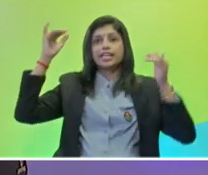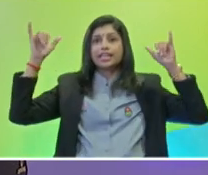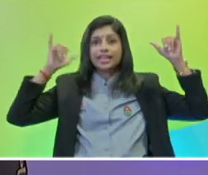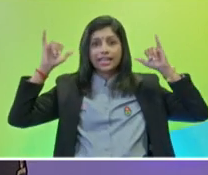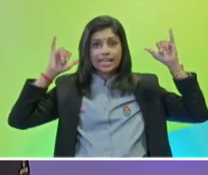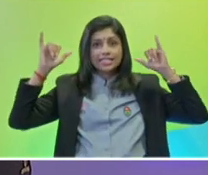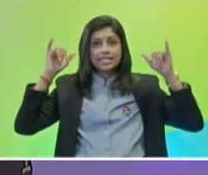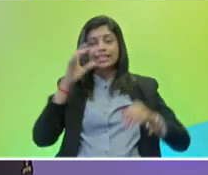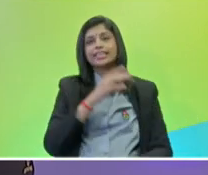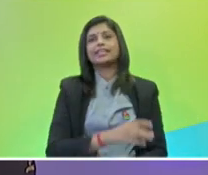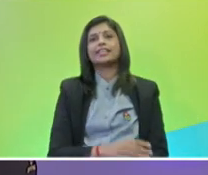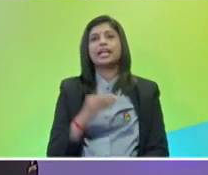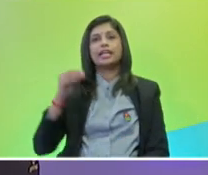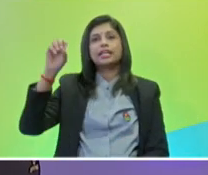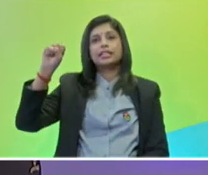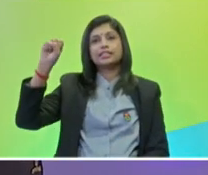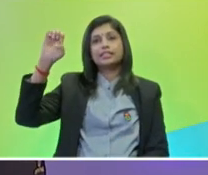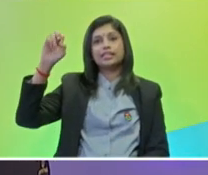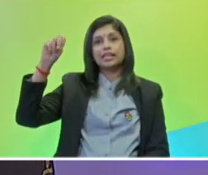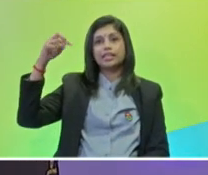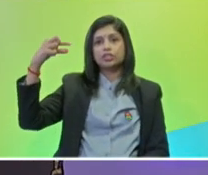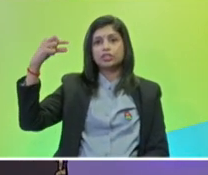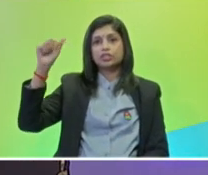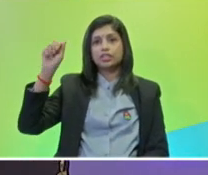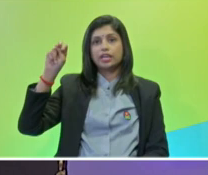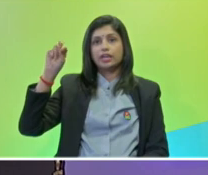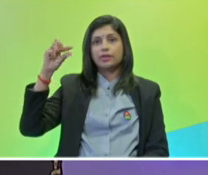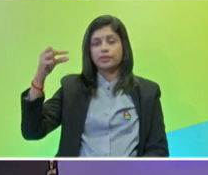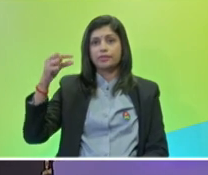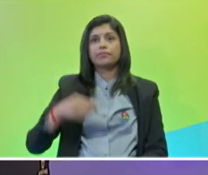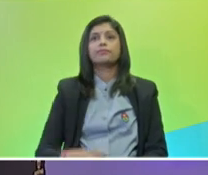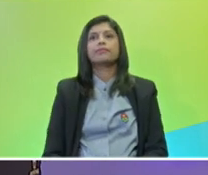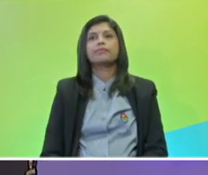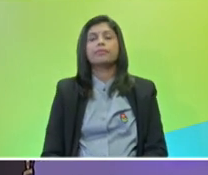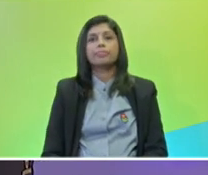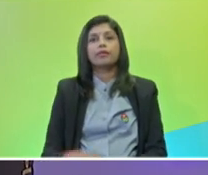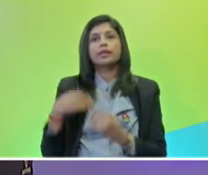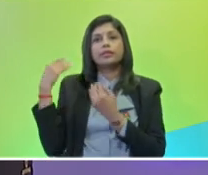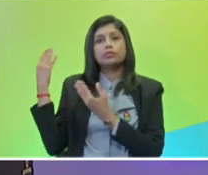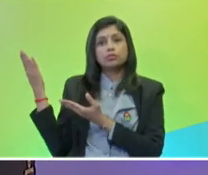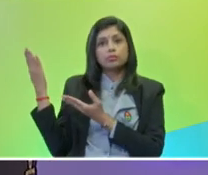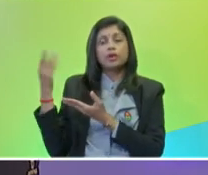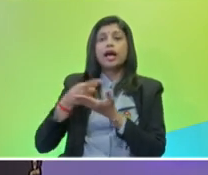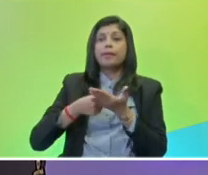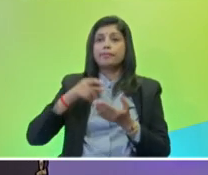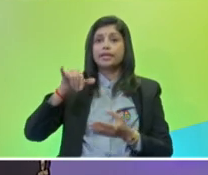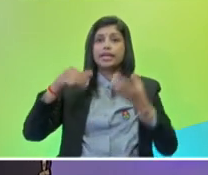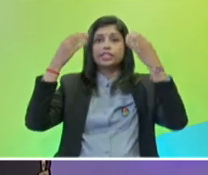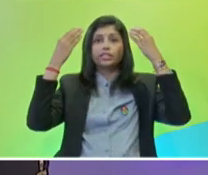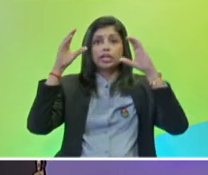rekreasi dan seganggangan ini ialah yang perlu yang perlu diajak pada